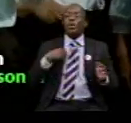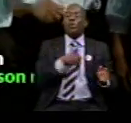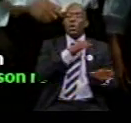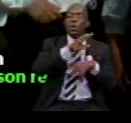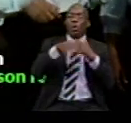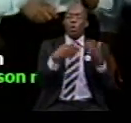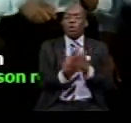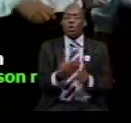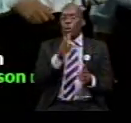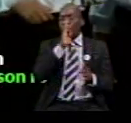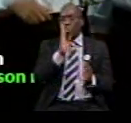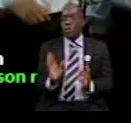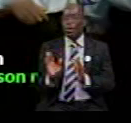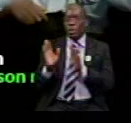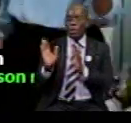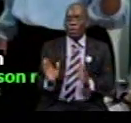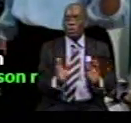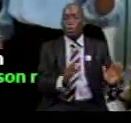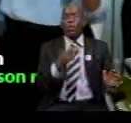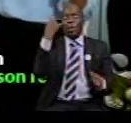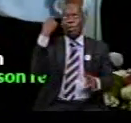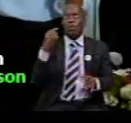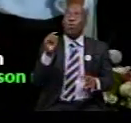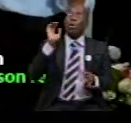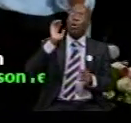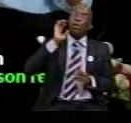be ready for his